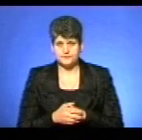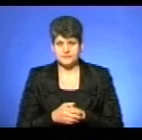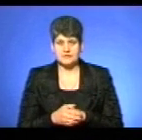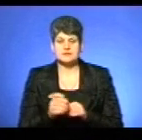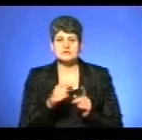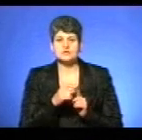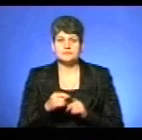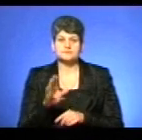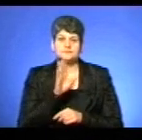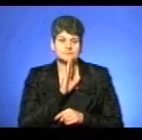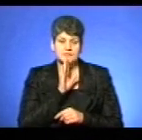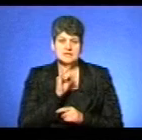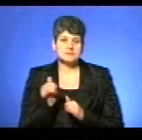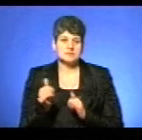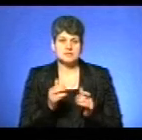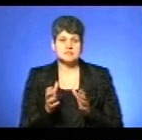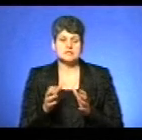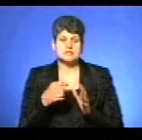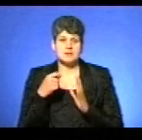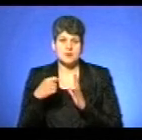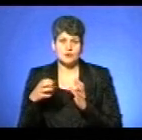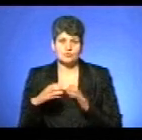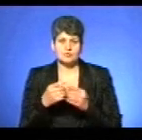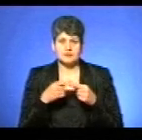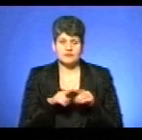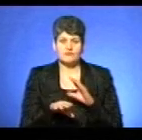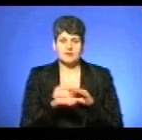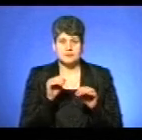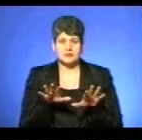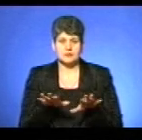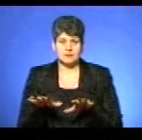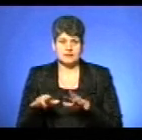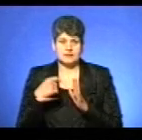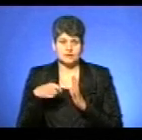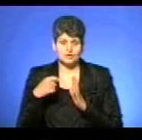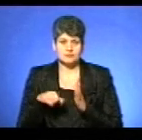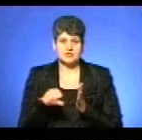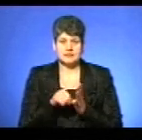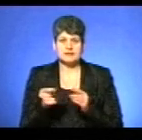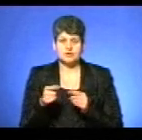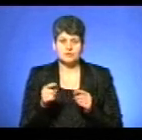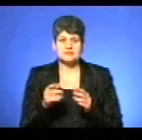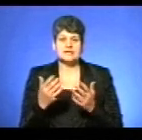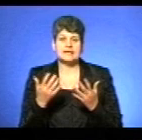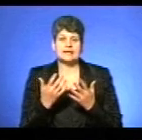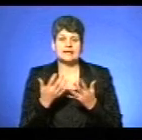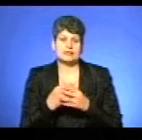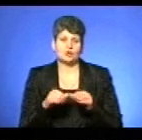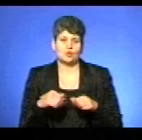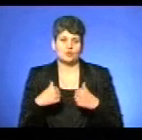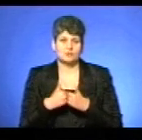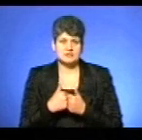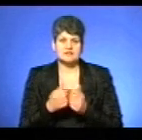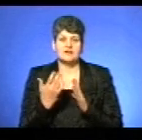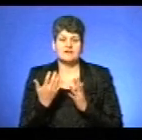Поліни Горобець, забезпечили знімальну групу технікою і допомогли обрати локації для зйомок члени Тернопільської кінокомісії. Фільм